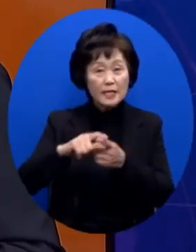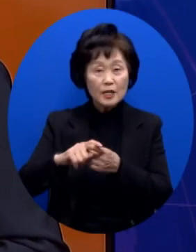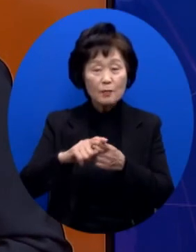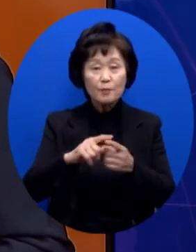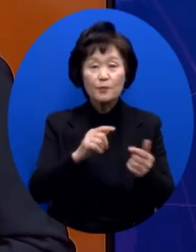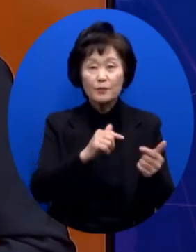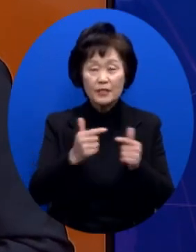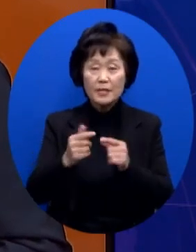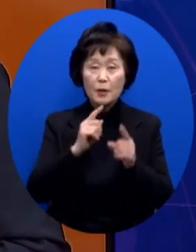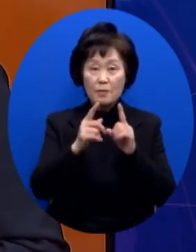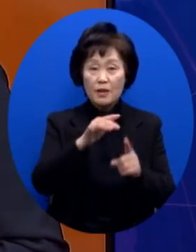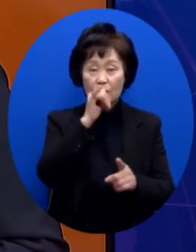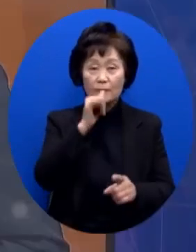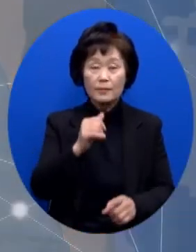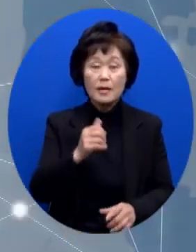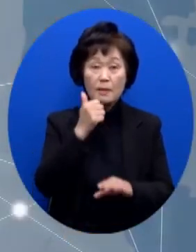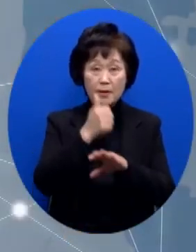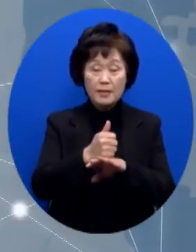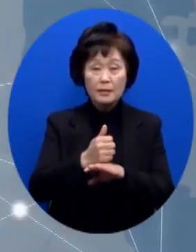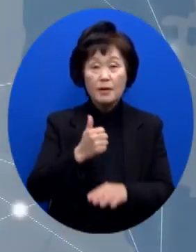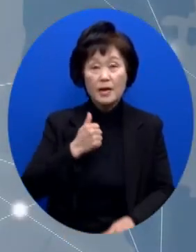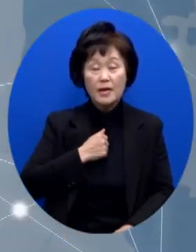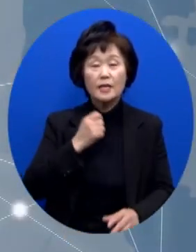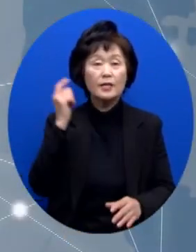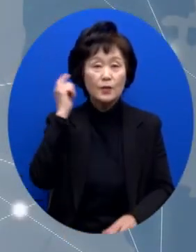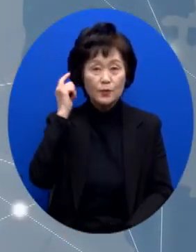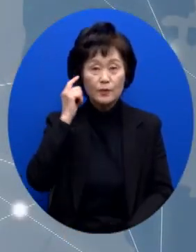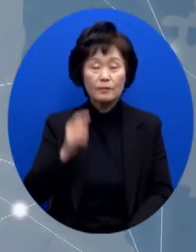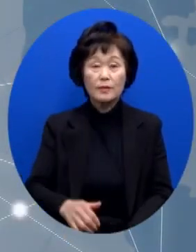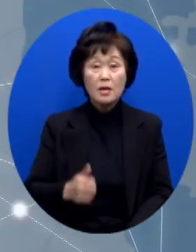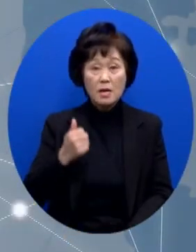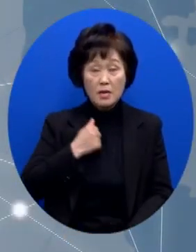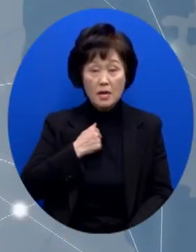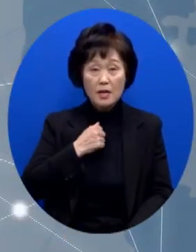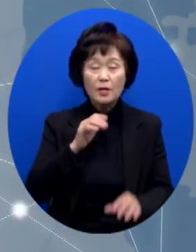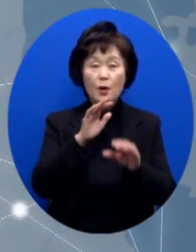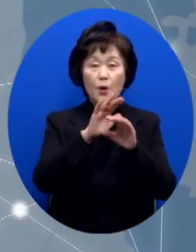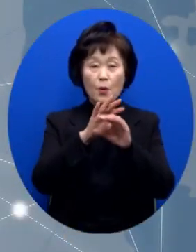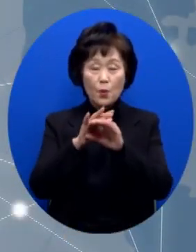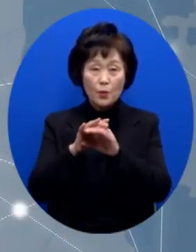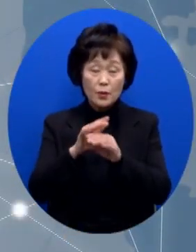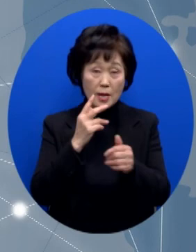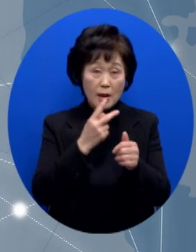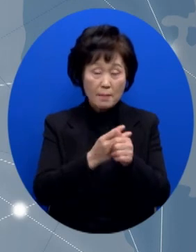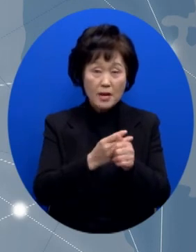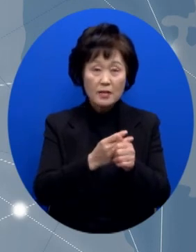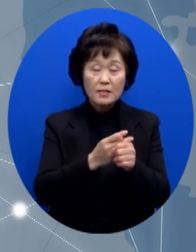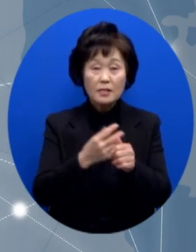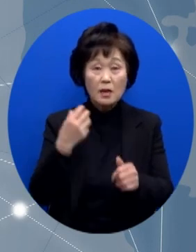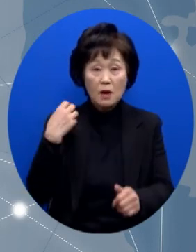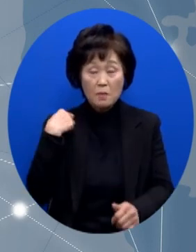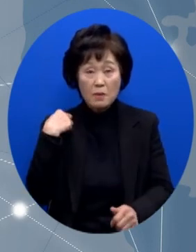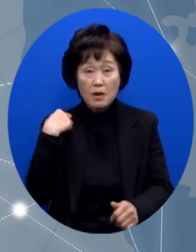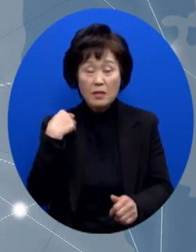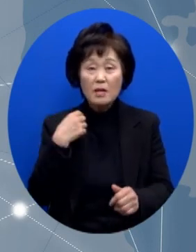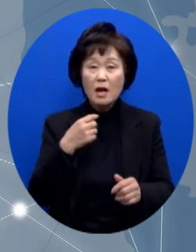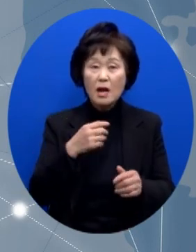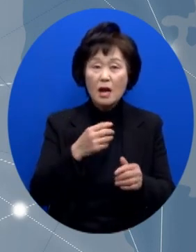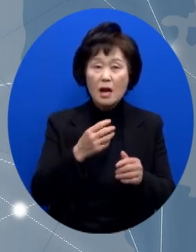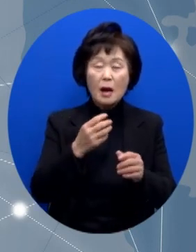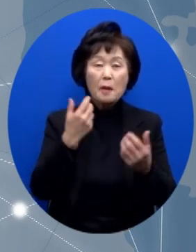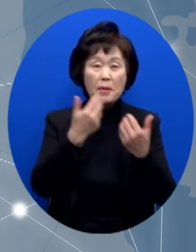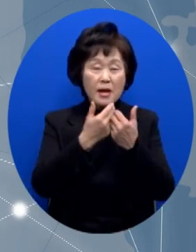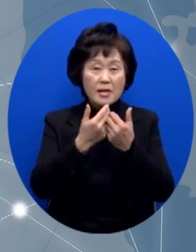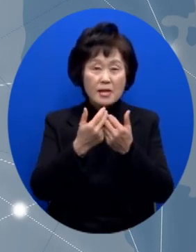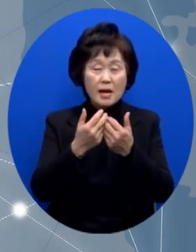마지막으로 캐나다 소식 살펴보겠습니다. 캐나다가 코로나19 백신 의무화에 반대하며 시위를 벌이는 트럭들 때문에 골머리를